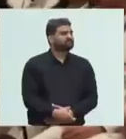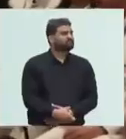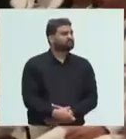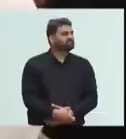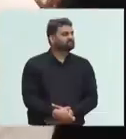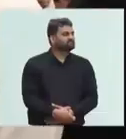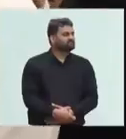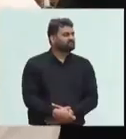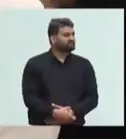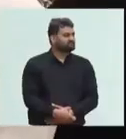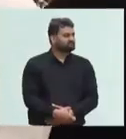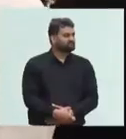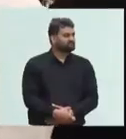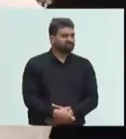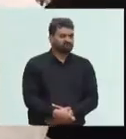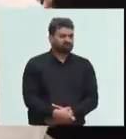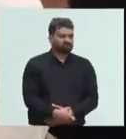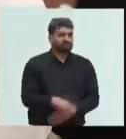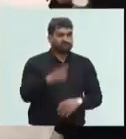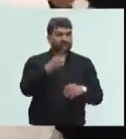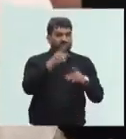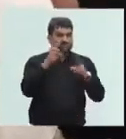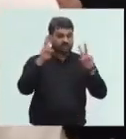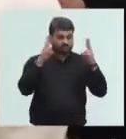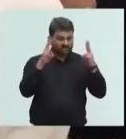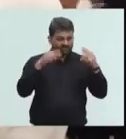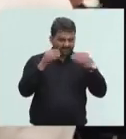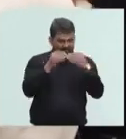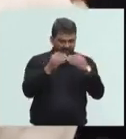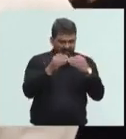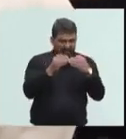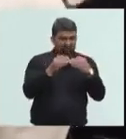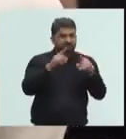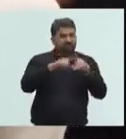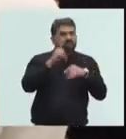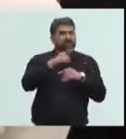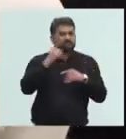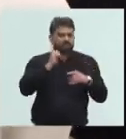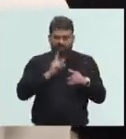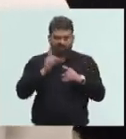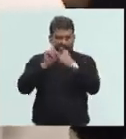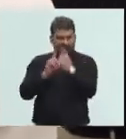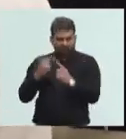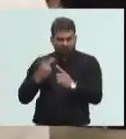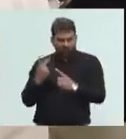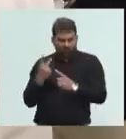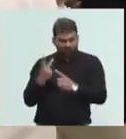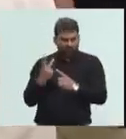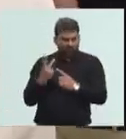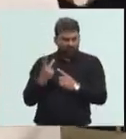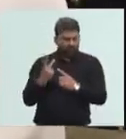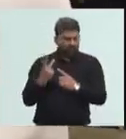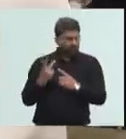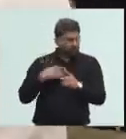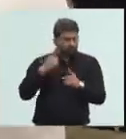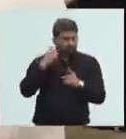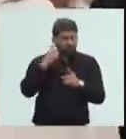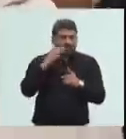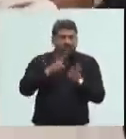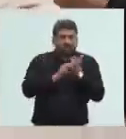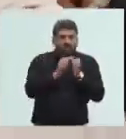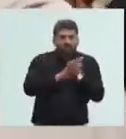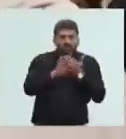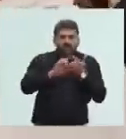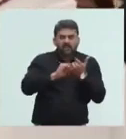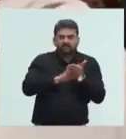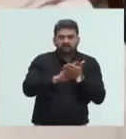रोहित, आप डबल्स में जब खेलते हैं तो आपका पार्टनर, मैंने सुना